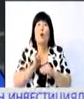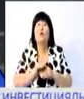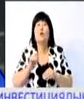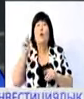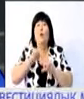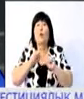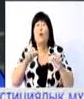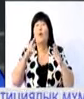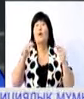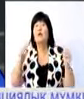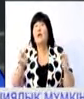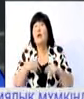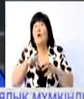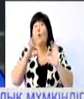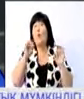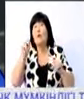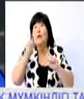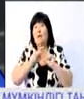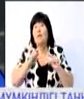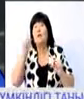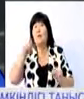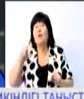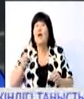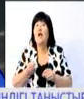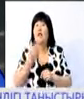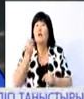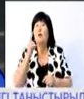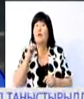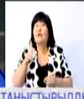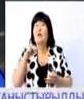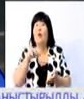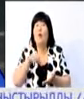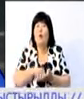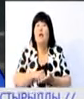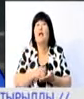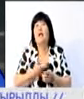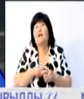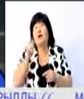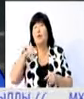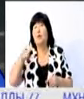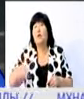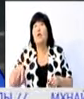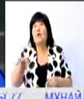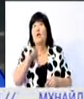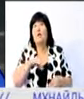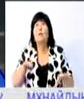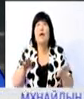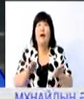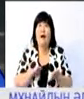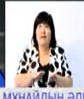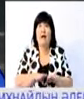әдістемелік орталығының оқушылары, өнер мектебінің оқушылары, Тасбөгет кентінде орналасқан оқушылар үйінің оқушылары, сонымен